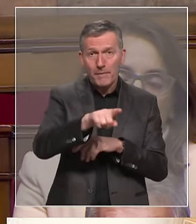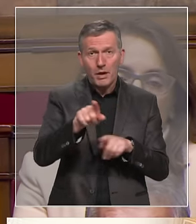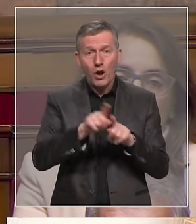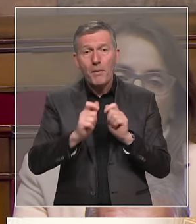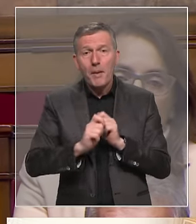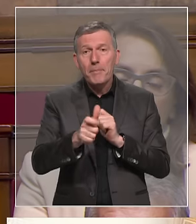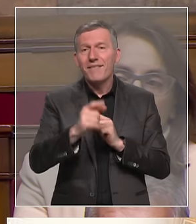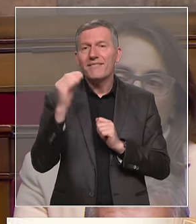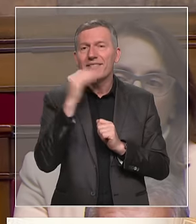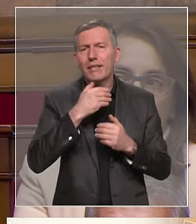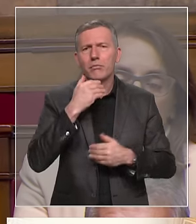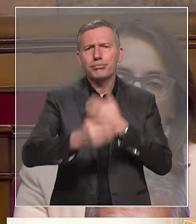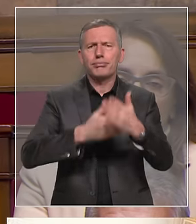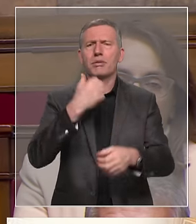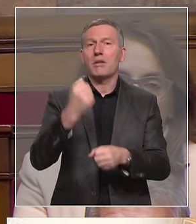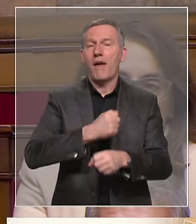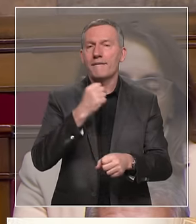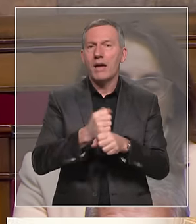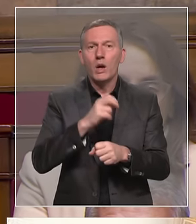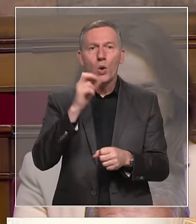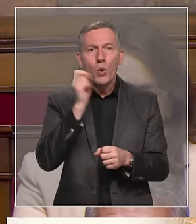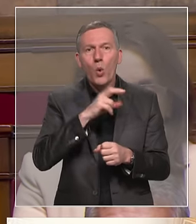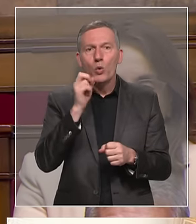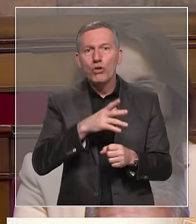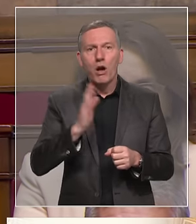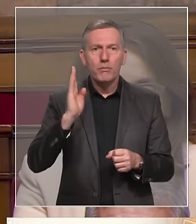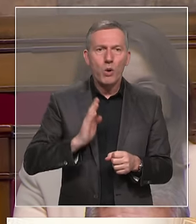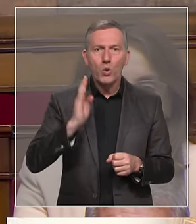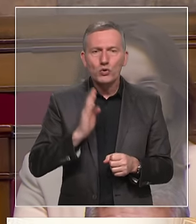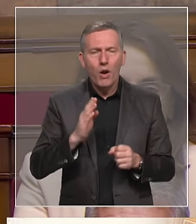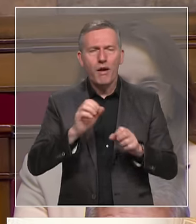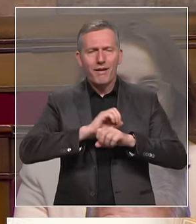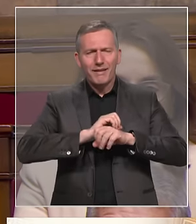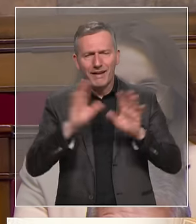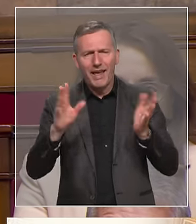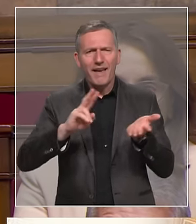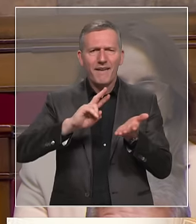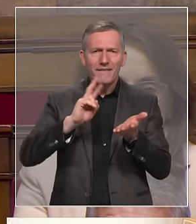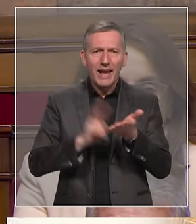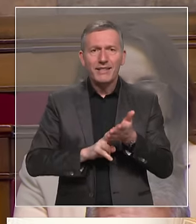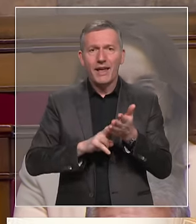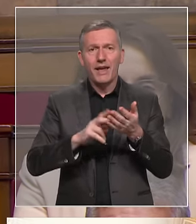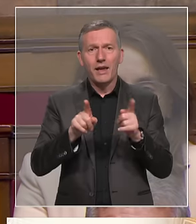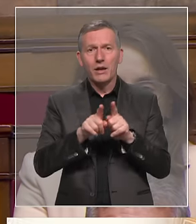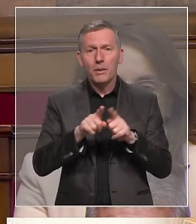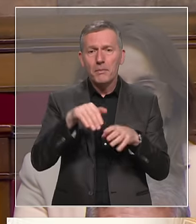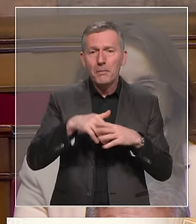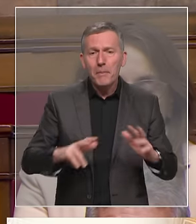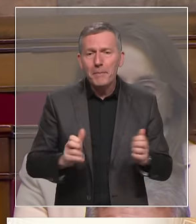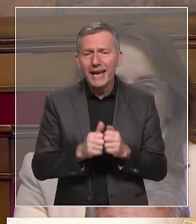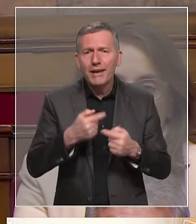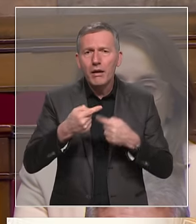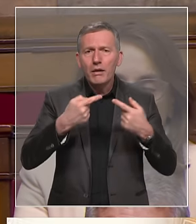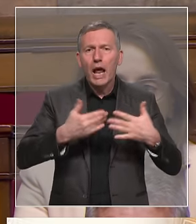dans les meilleurs délais, ce travail urgent, nécessaire, de transparence, de vérité sur la formation des prix, et